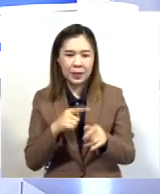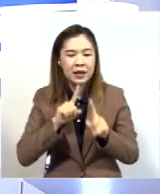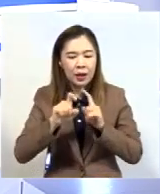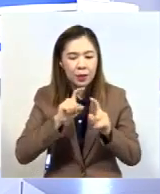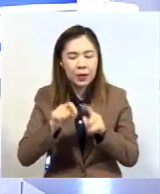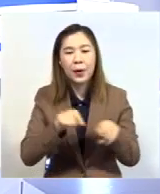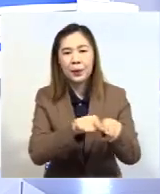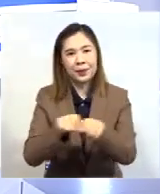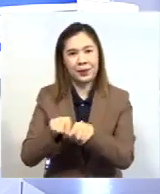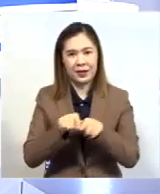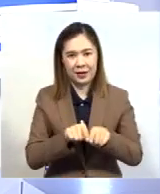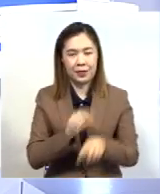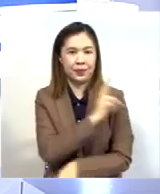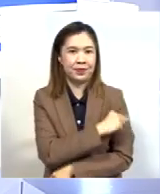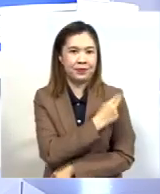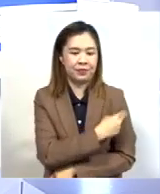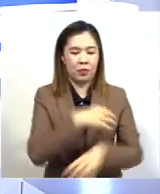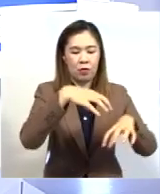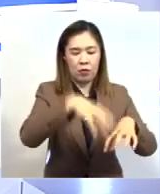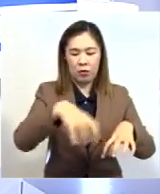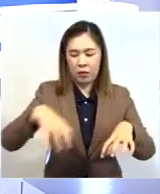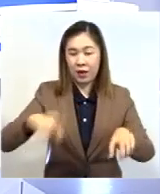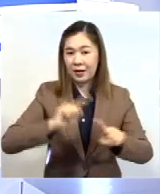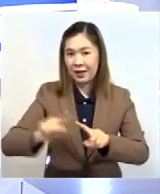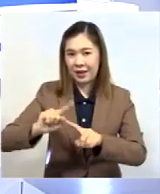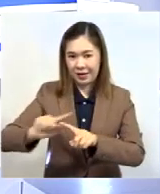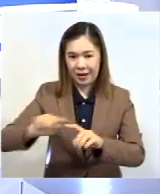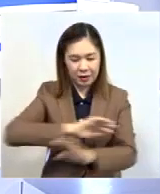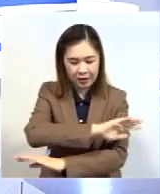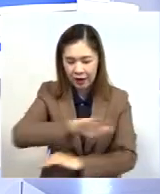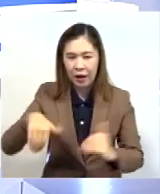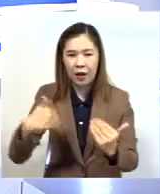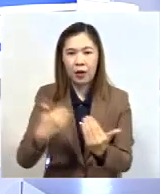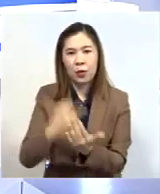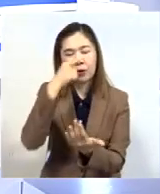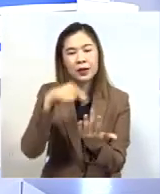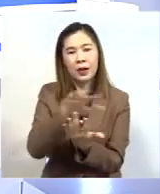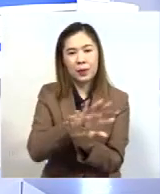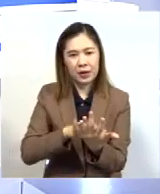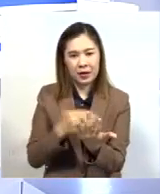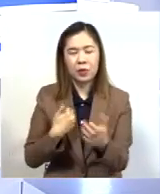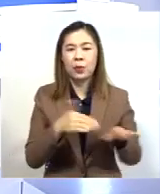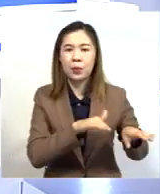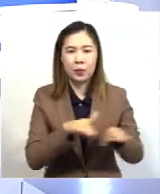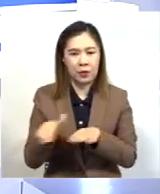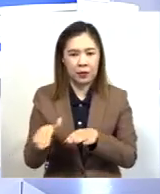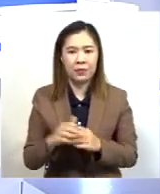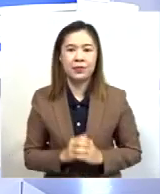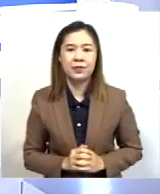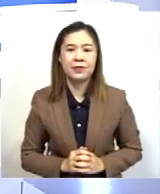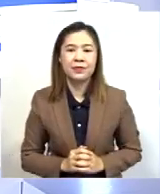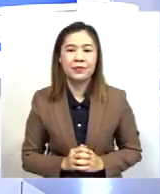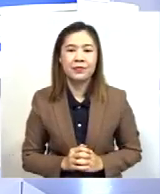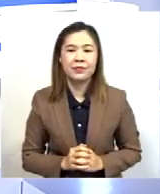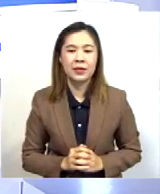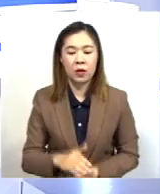เดียวกันและในสถานพยาบาลต่างๆไม่เฉพาะส่วนกลางทุกพื้นที่ทั่วประเทศก็พร้อมเช่นเดียวกันเบื้องต้นอย่างใน